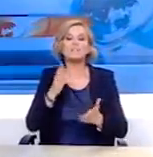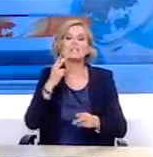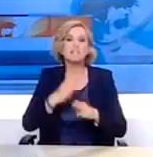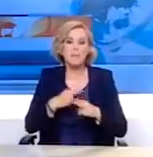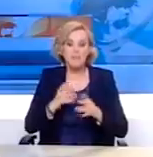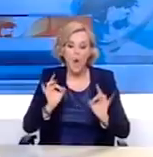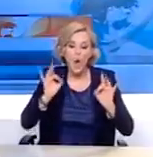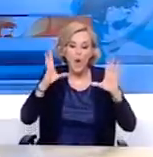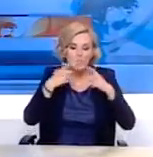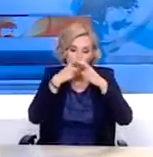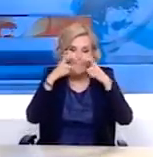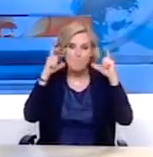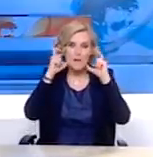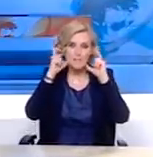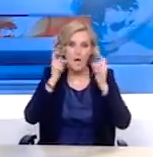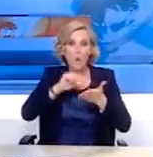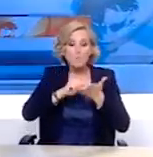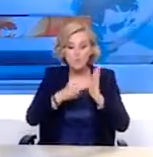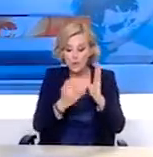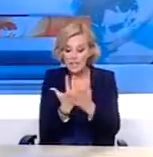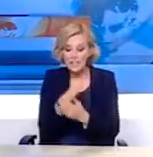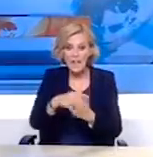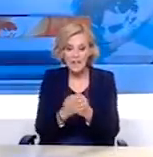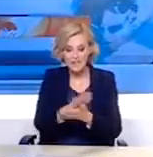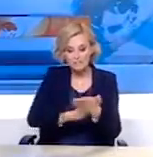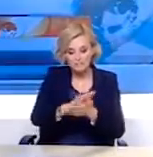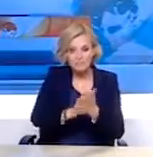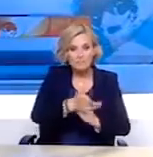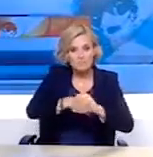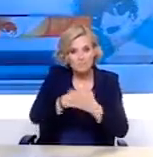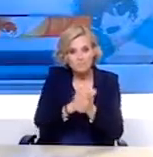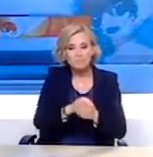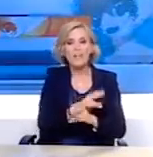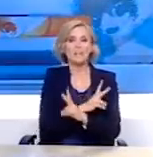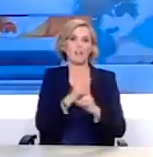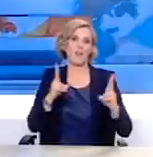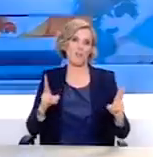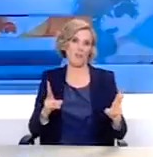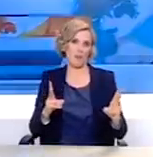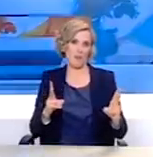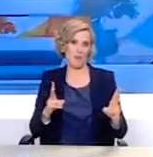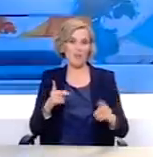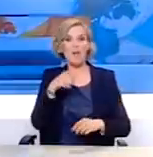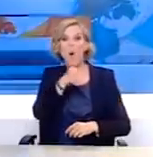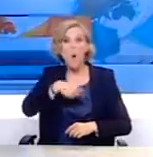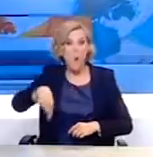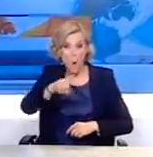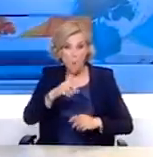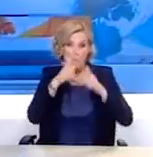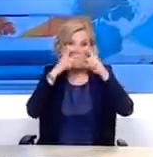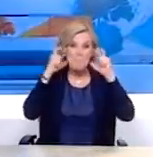πιο σημαντικά μέτρα αυτή την εποχή, και εκτροπή των πόρων από άλλα αποτελεσματικότερα μέτρα δημόσιας υγείας, όπως η υγιεινή των